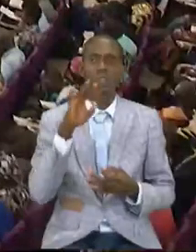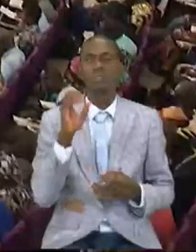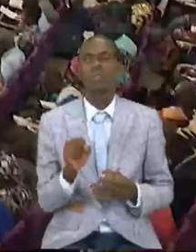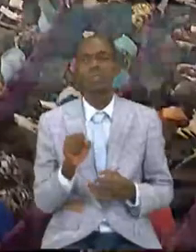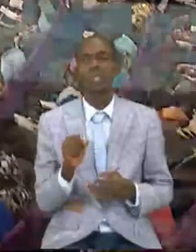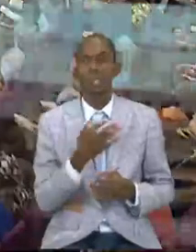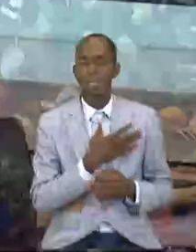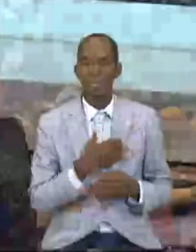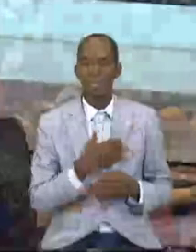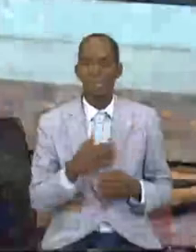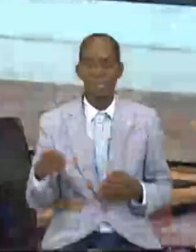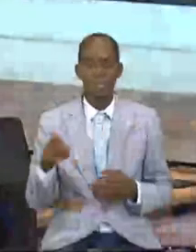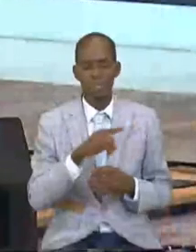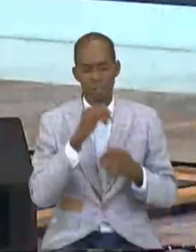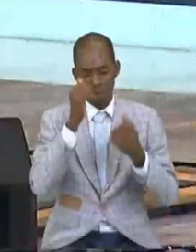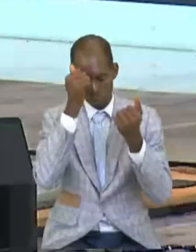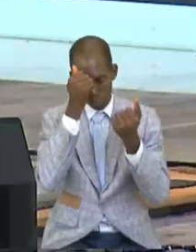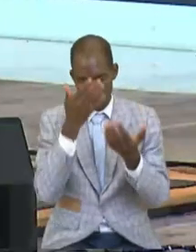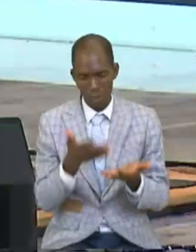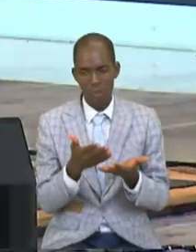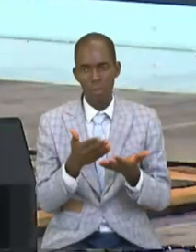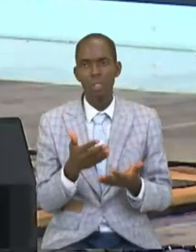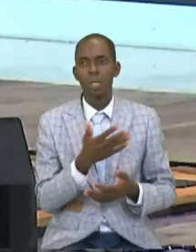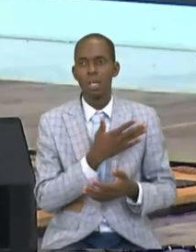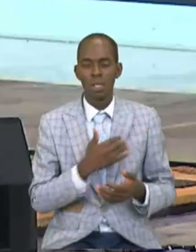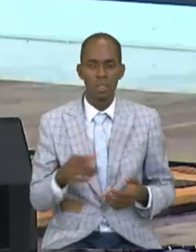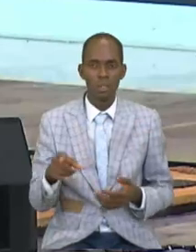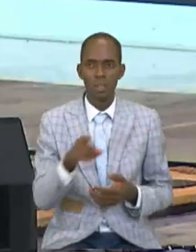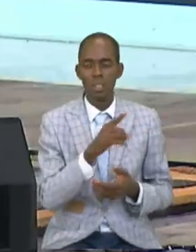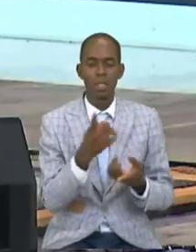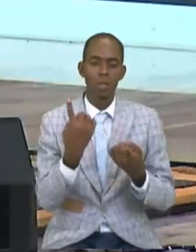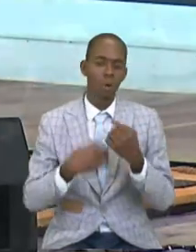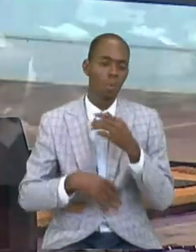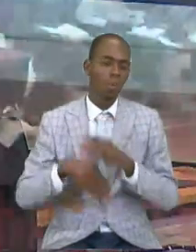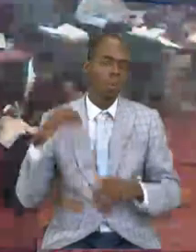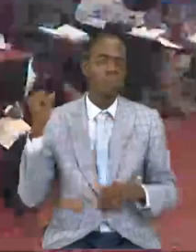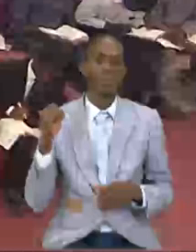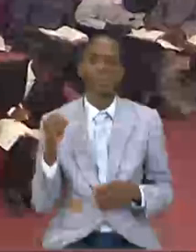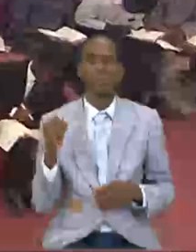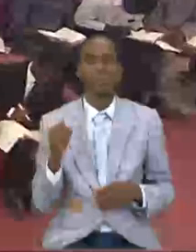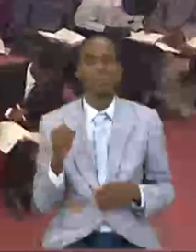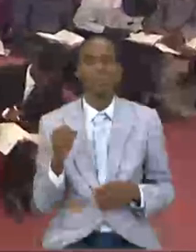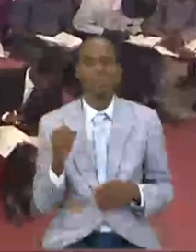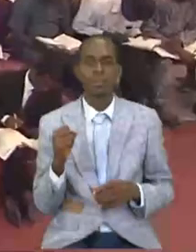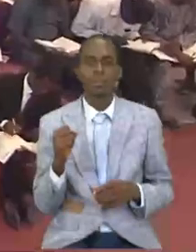impurs et ils sortent. Et ils sortent.